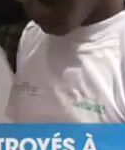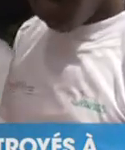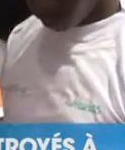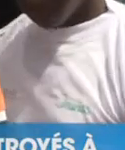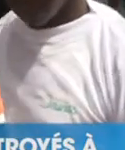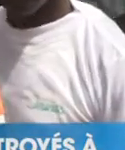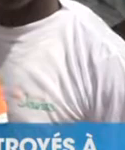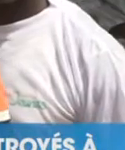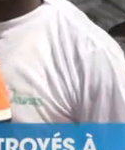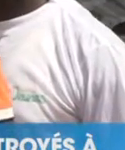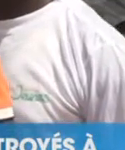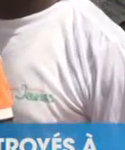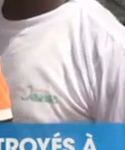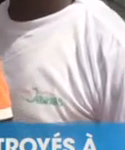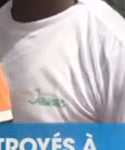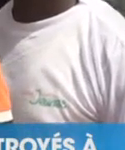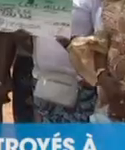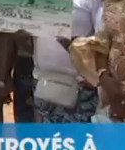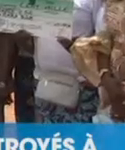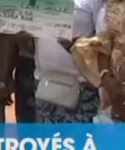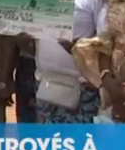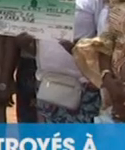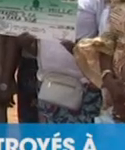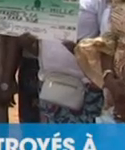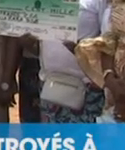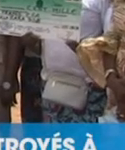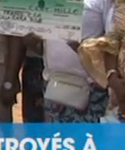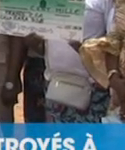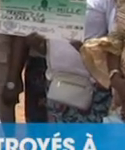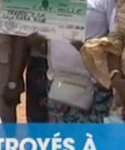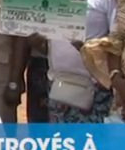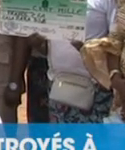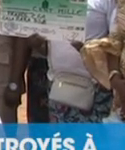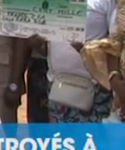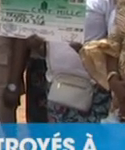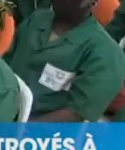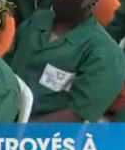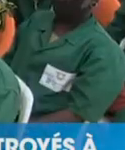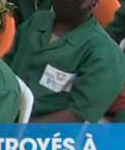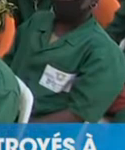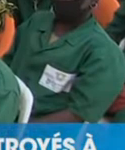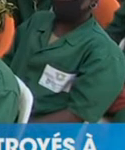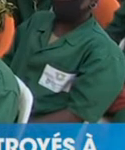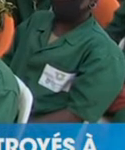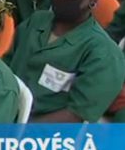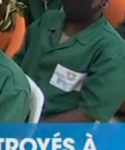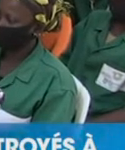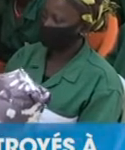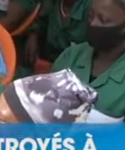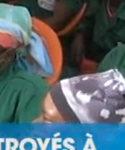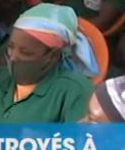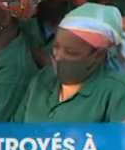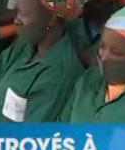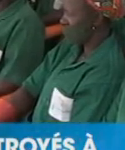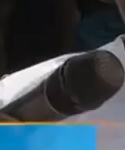activités génératrices de revenus des jeunes. C'est la troisième phase du programme Agir pour les jeunes. Les bénéficiaires ont récupéré leur chèque